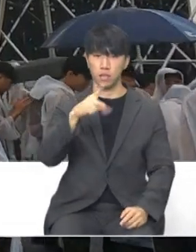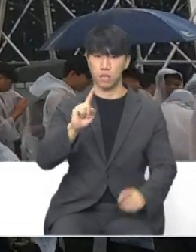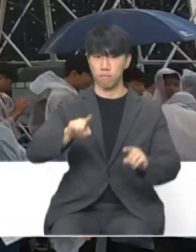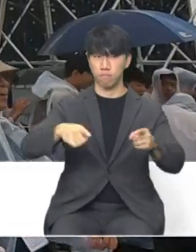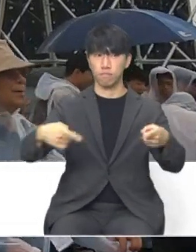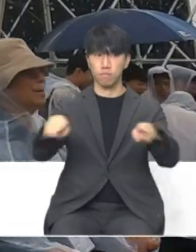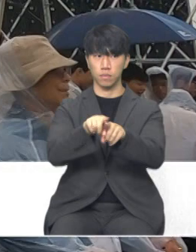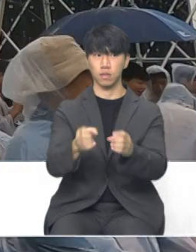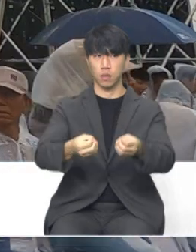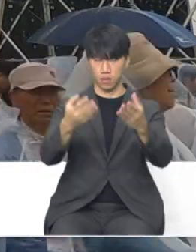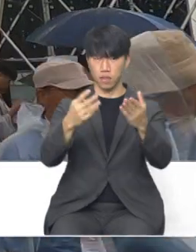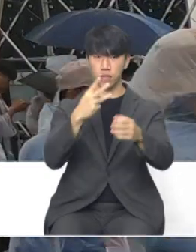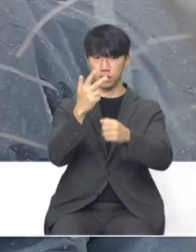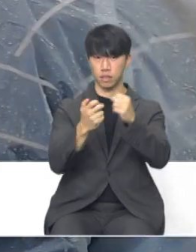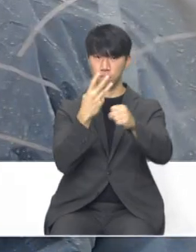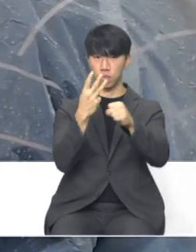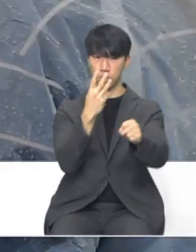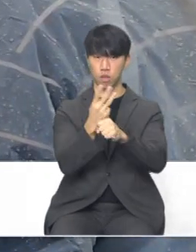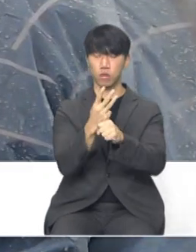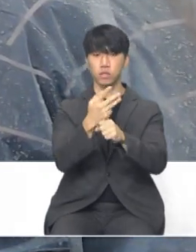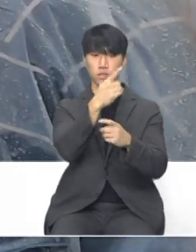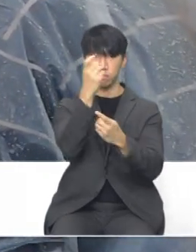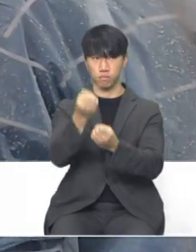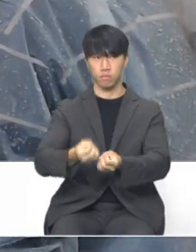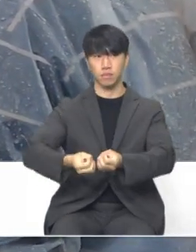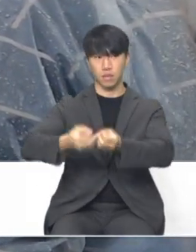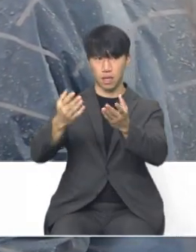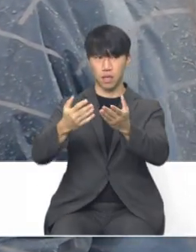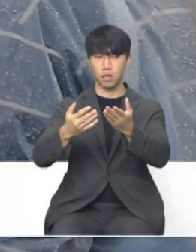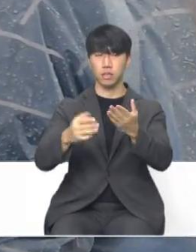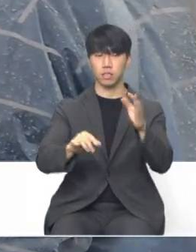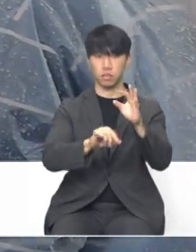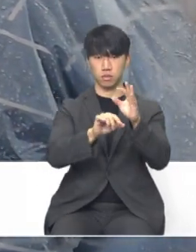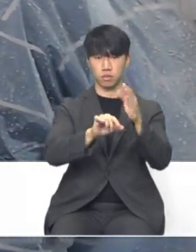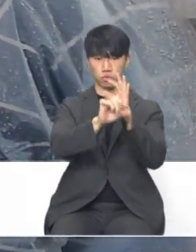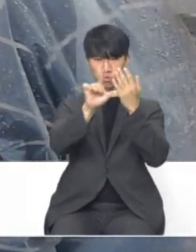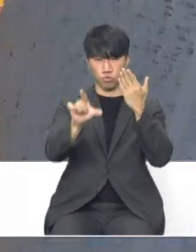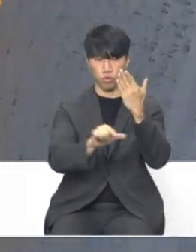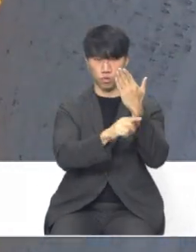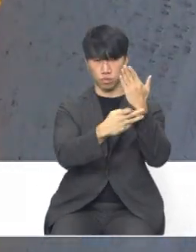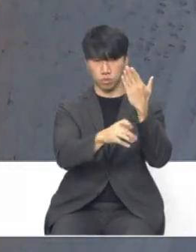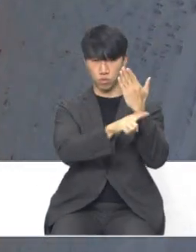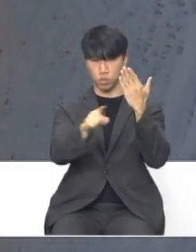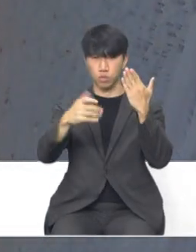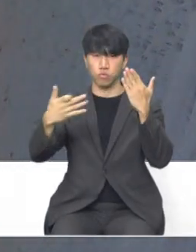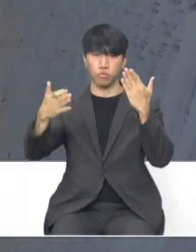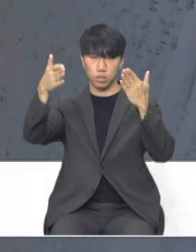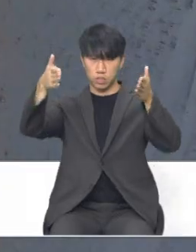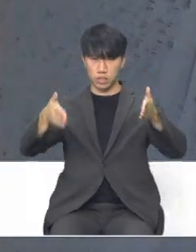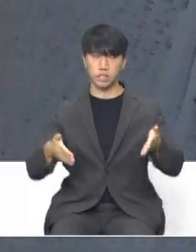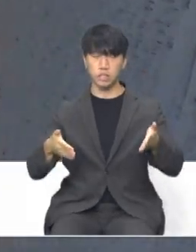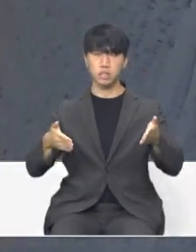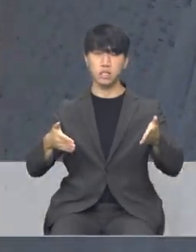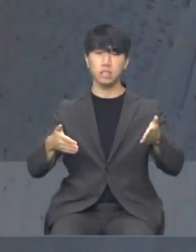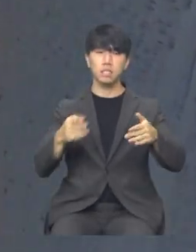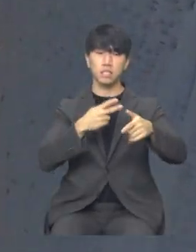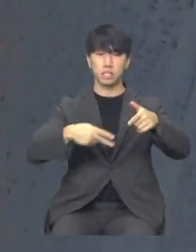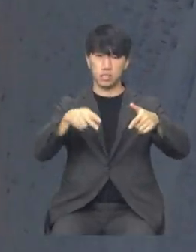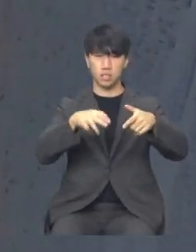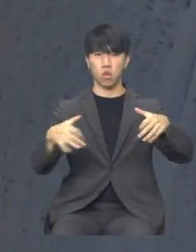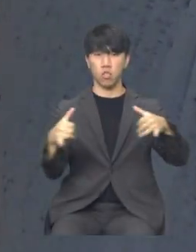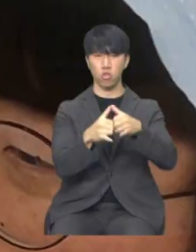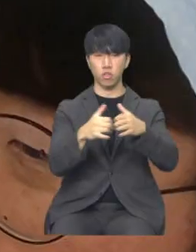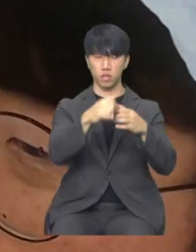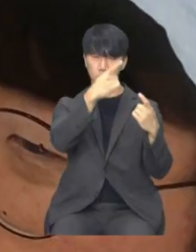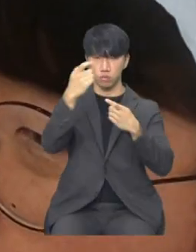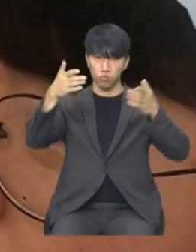73주년을 맞은 인천 상륙작전. 인천시는 이달 14일부터 19일까지를 인천 상륙작전 기념 주간으로